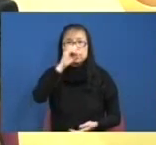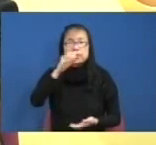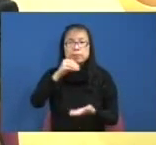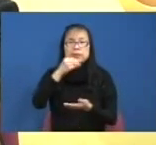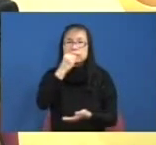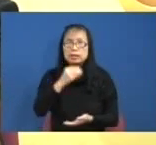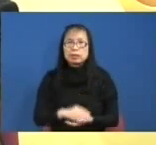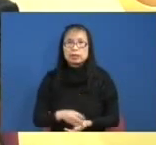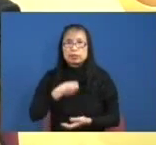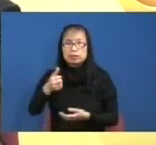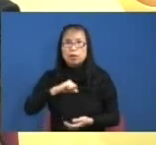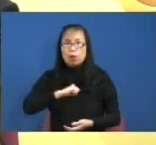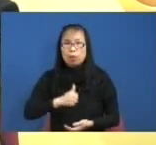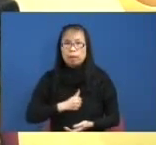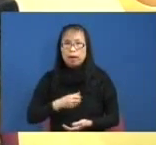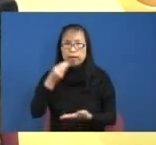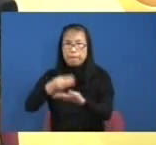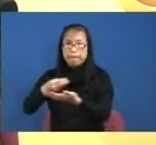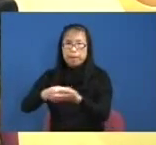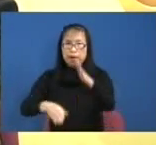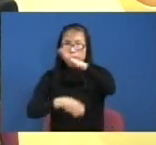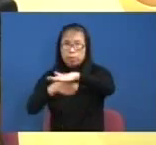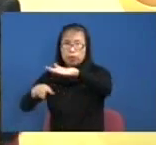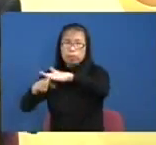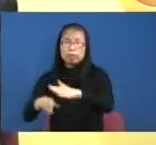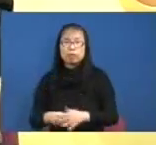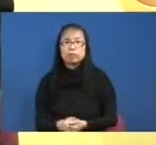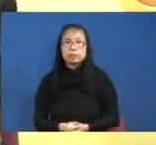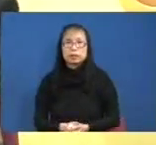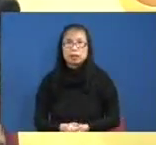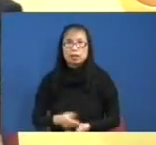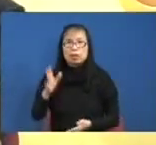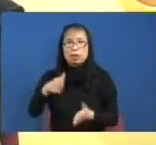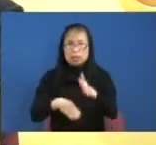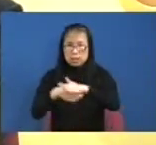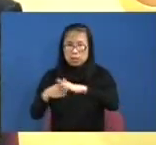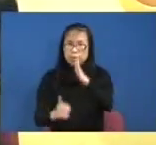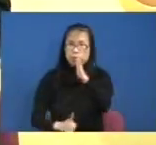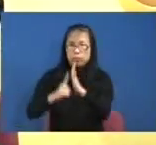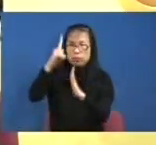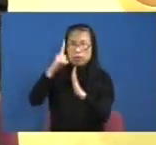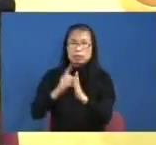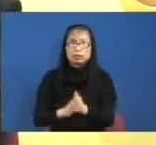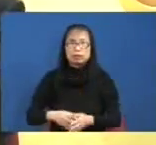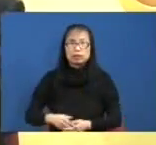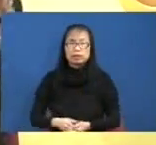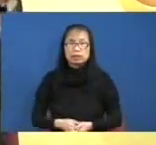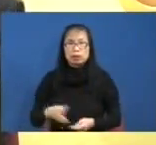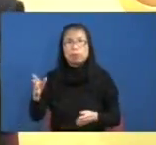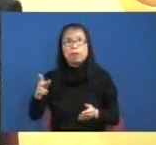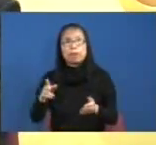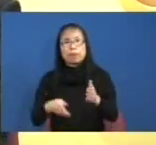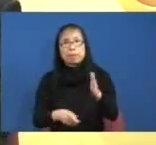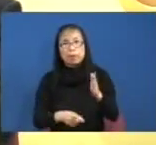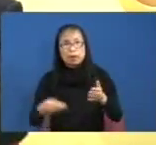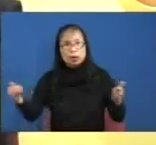不如嗰啲叫啲老闆買鋪啦。而家啲店鋪啊，又開始升得咁緊要啦，咁樣啲人炒住宅啊，炒鋪